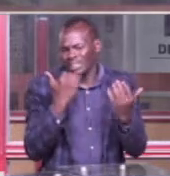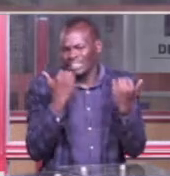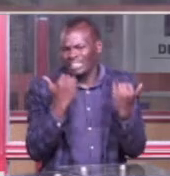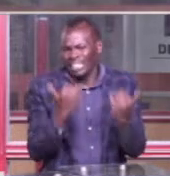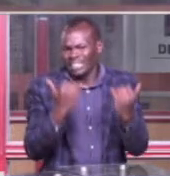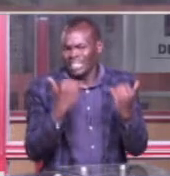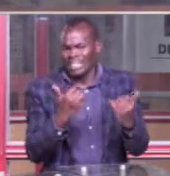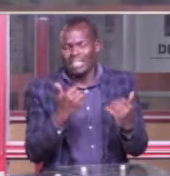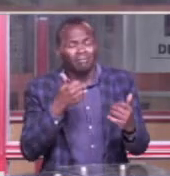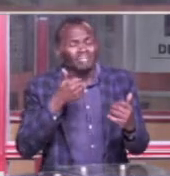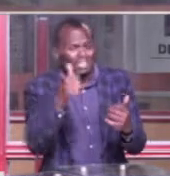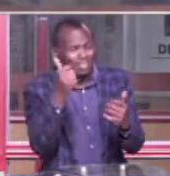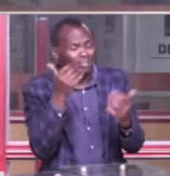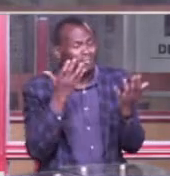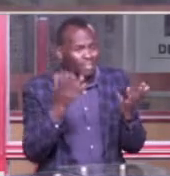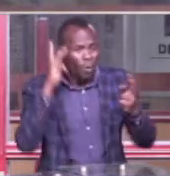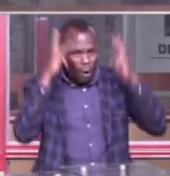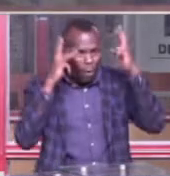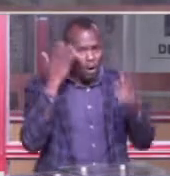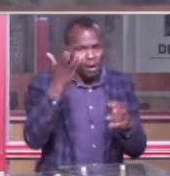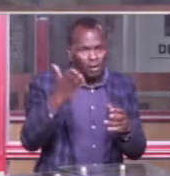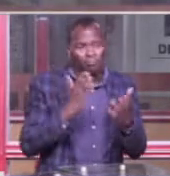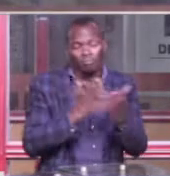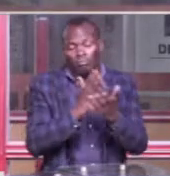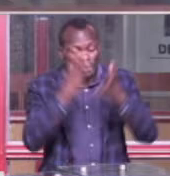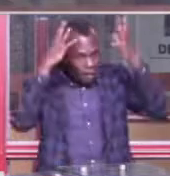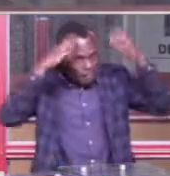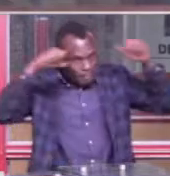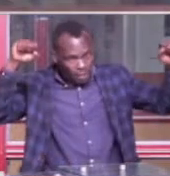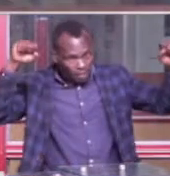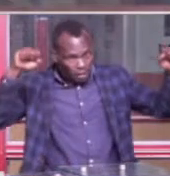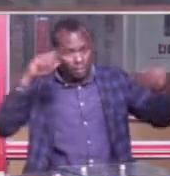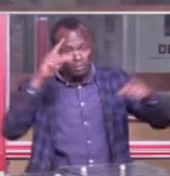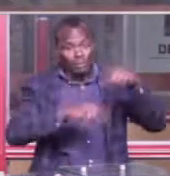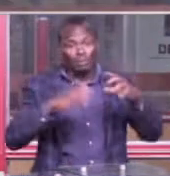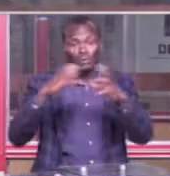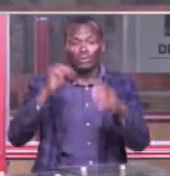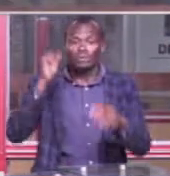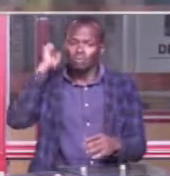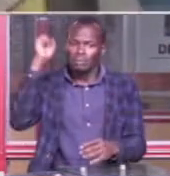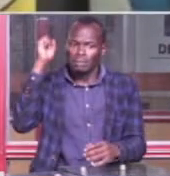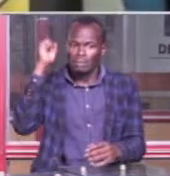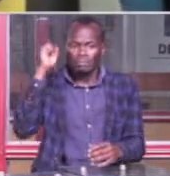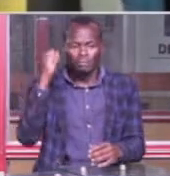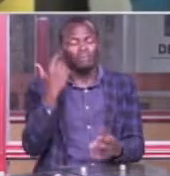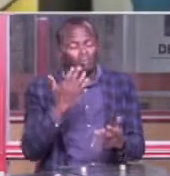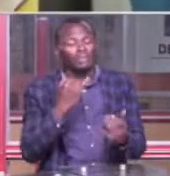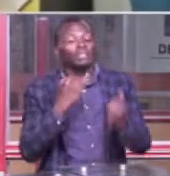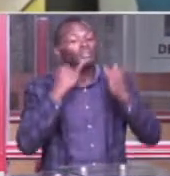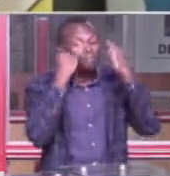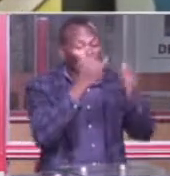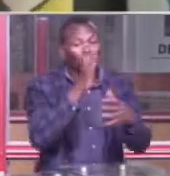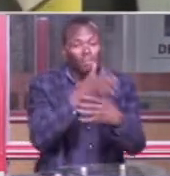Mao nga ye president w'ekibiina kya Democratic Party ono amusabye okukomya okukaaba okwa buli kiseera. Olunaku lw'eggulo